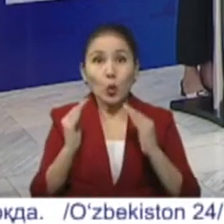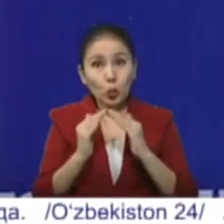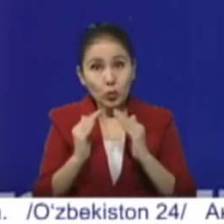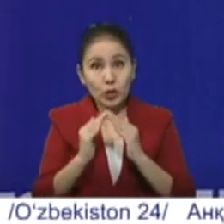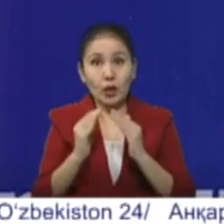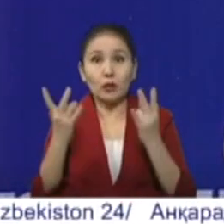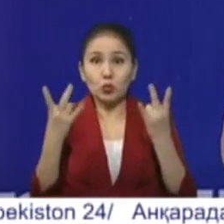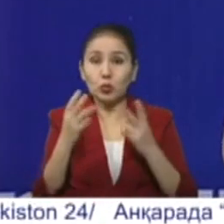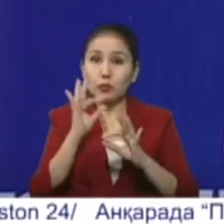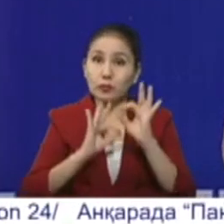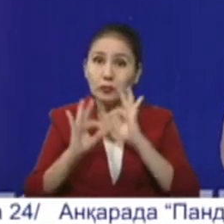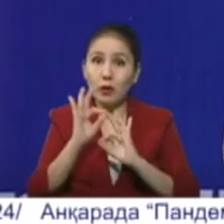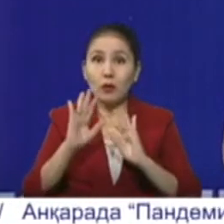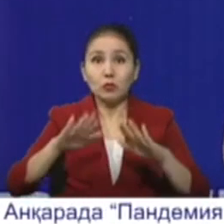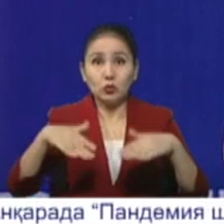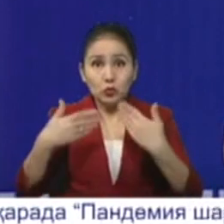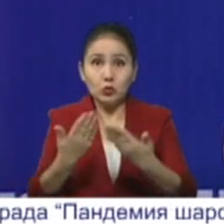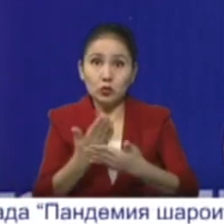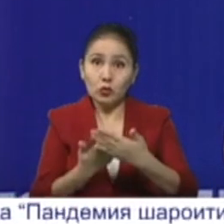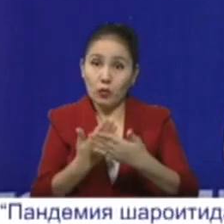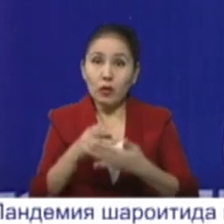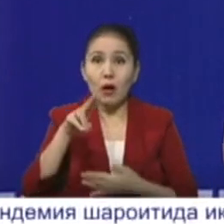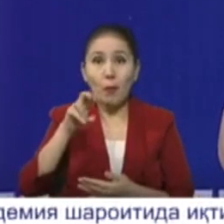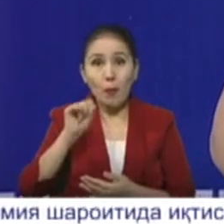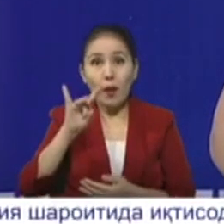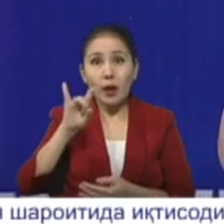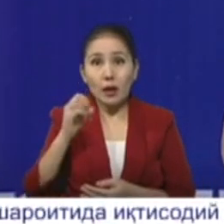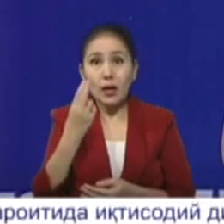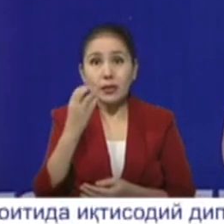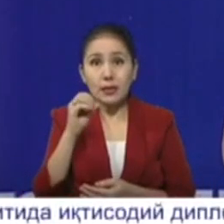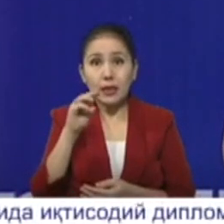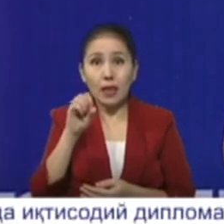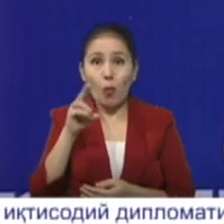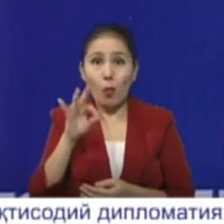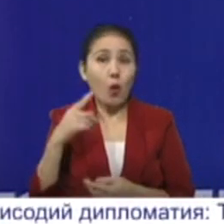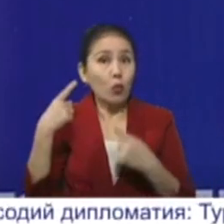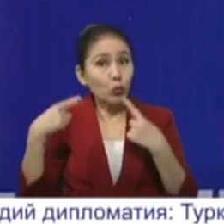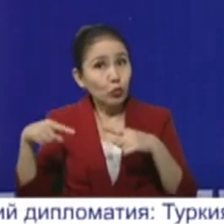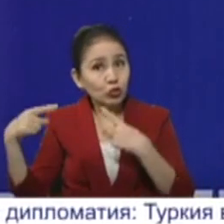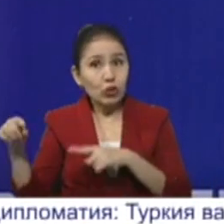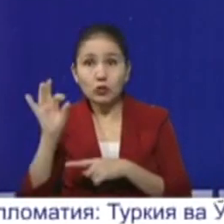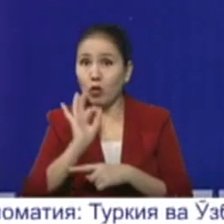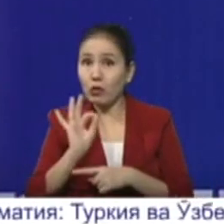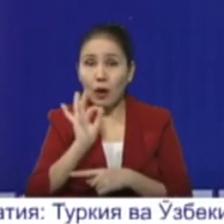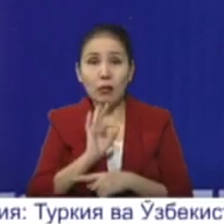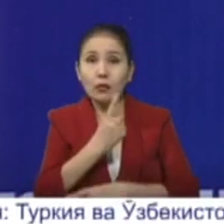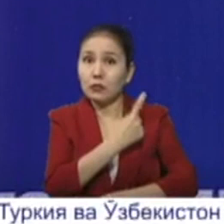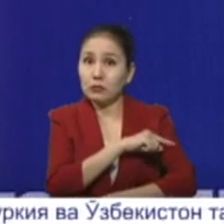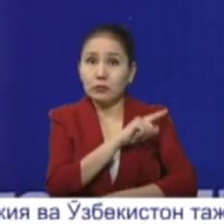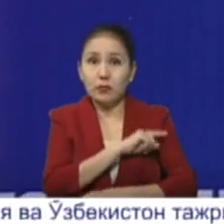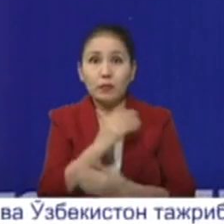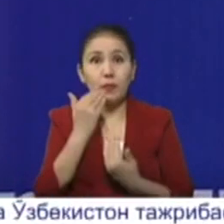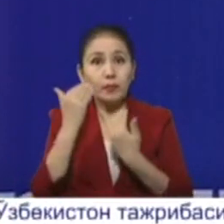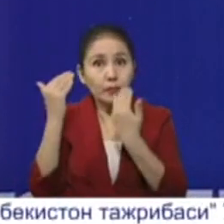ishlatiladigan dori vositalaridan faqat paracetamolni tavsiya etaman. Qolgan dori vositalarini faqat shifokor